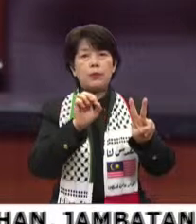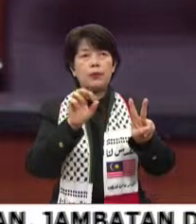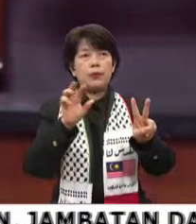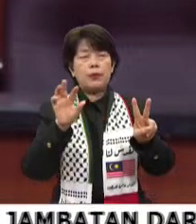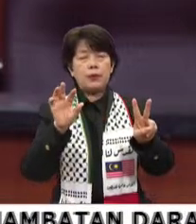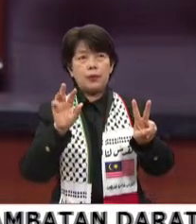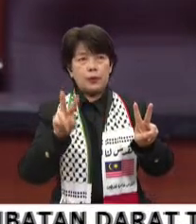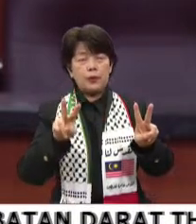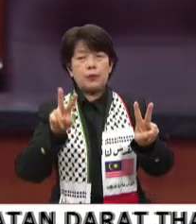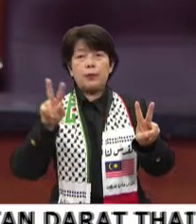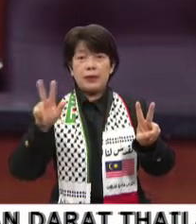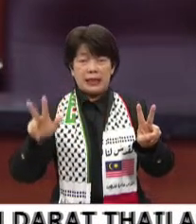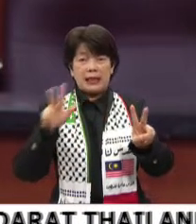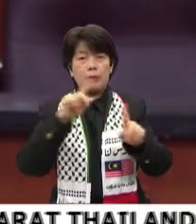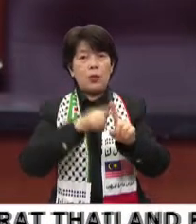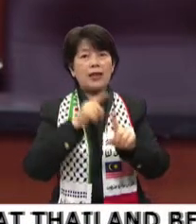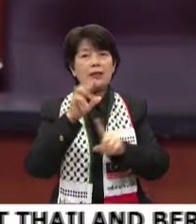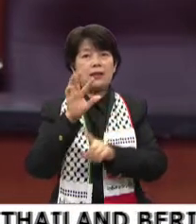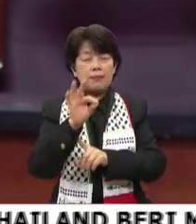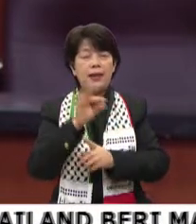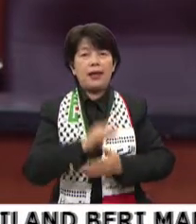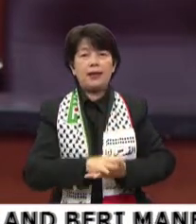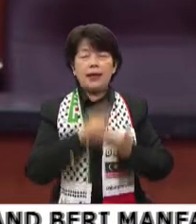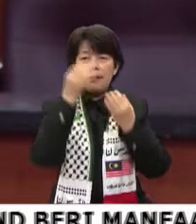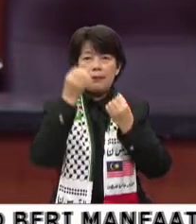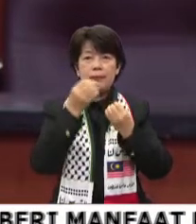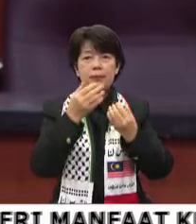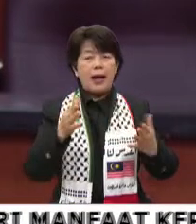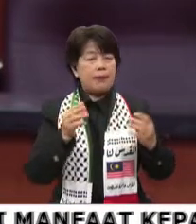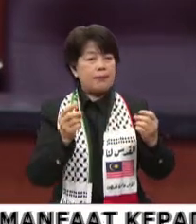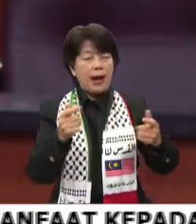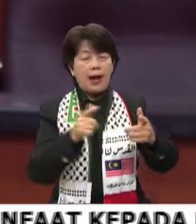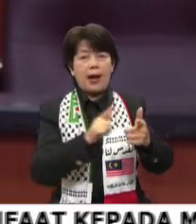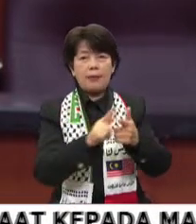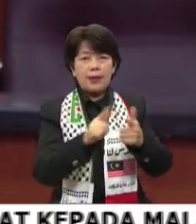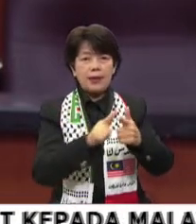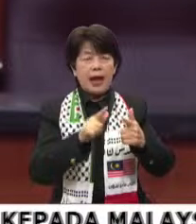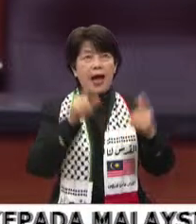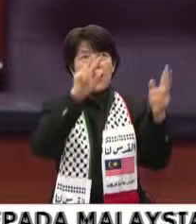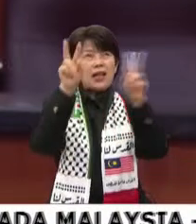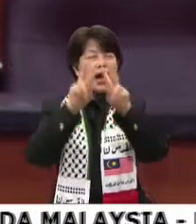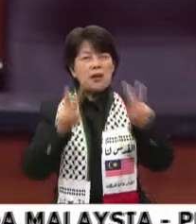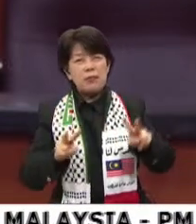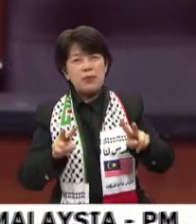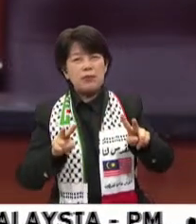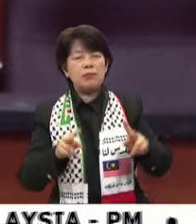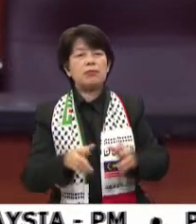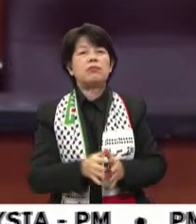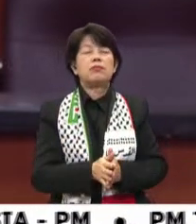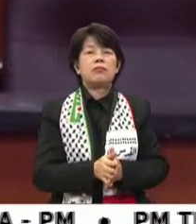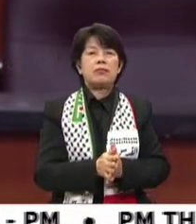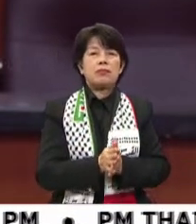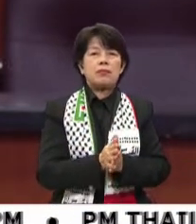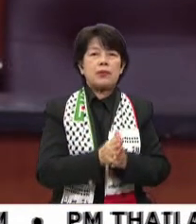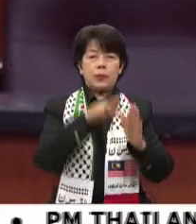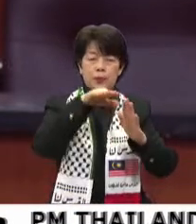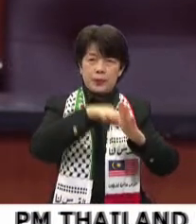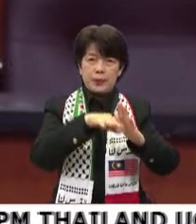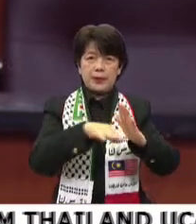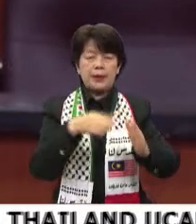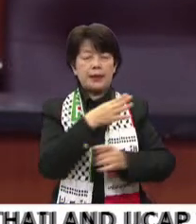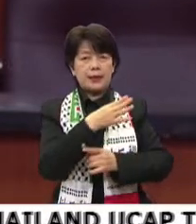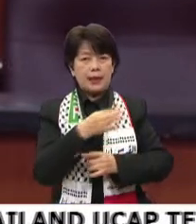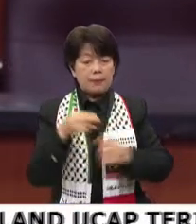ogos 2023 bagi mempercepat laluan rendah karbon sektor tenaga analisis pasaran